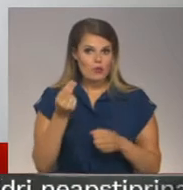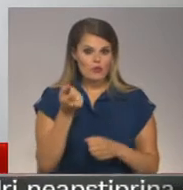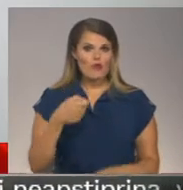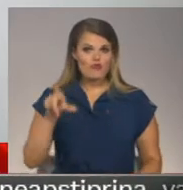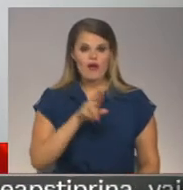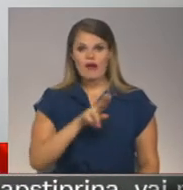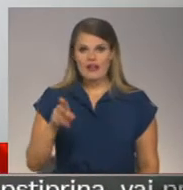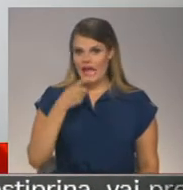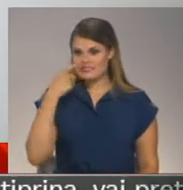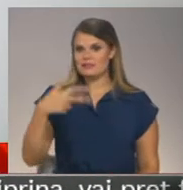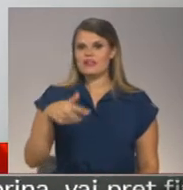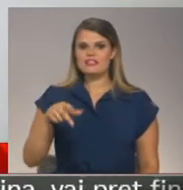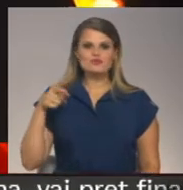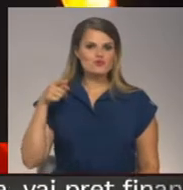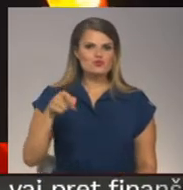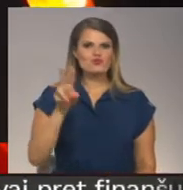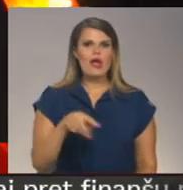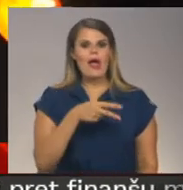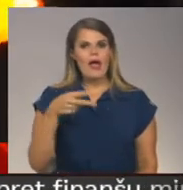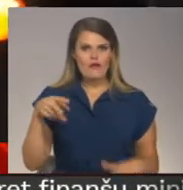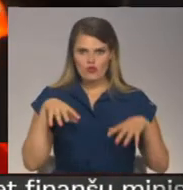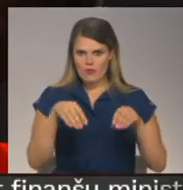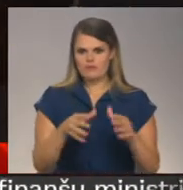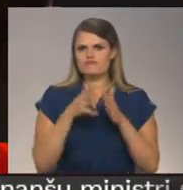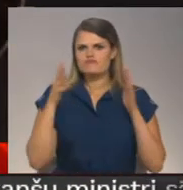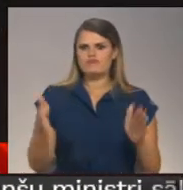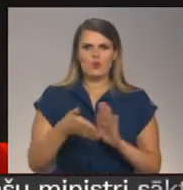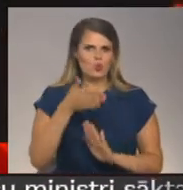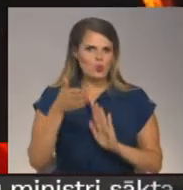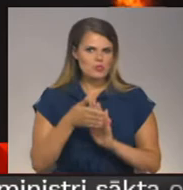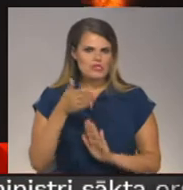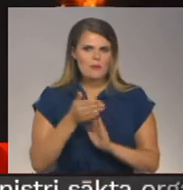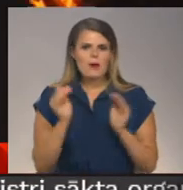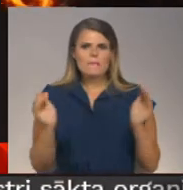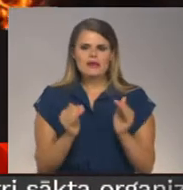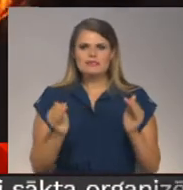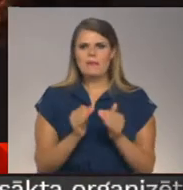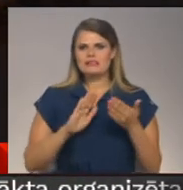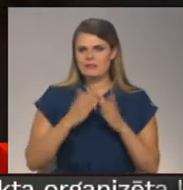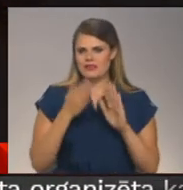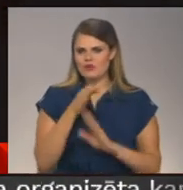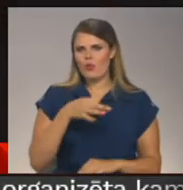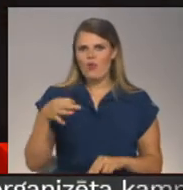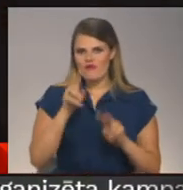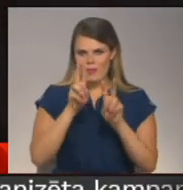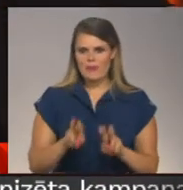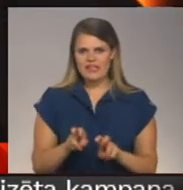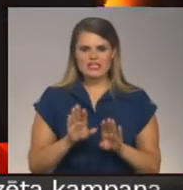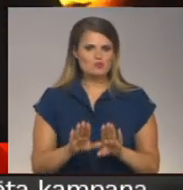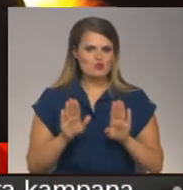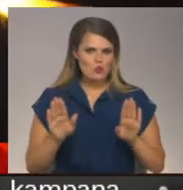nekā 130 000 eiro paveikti būtiski uzlabojumi nelielajā mazpilsētas novadpētniecības